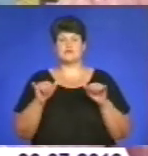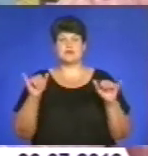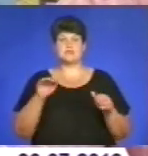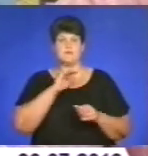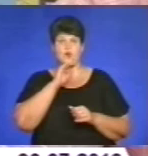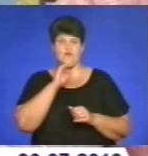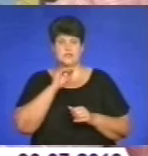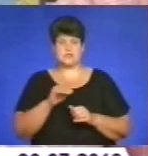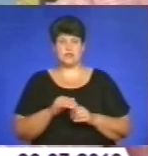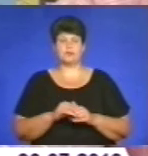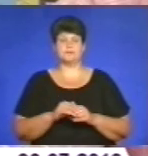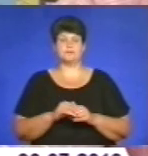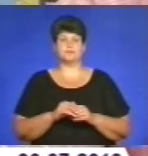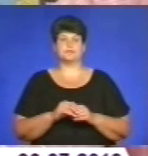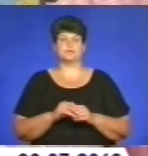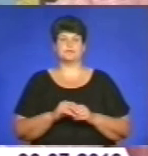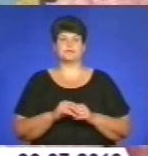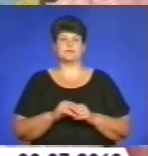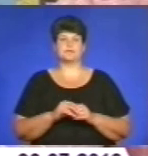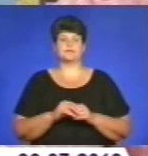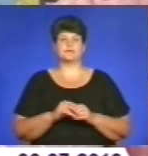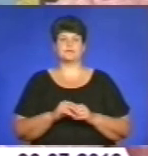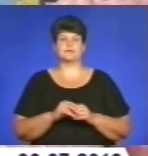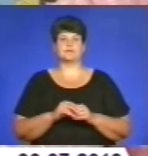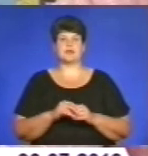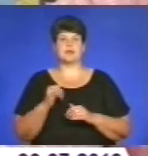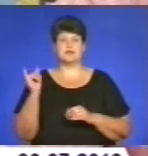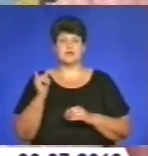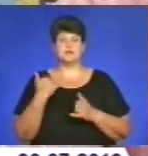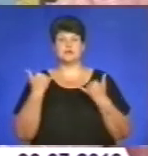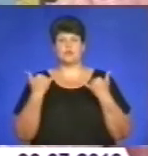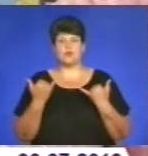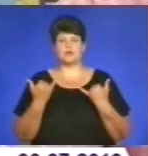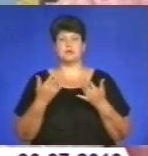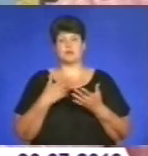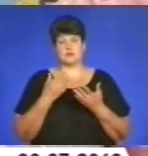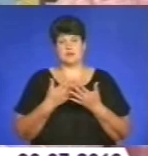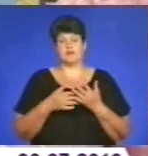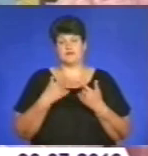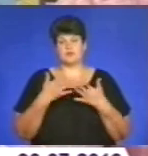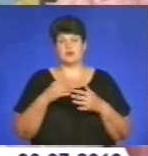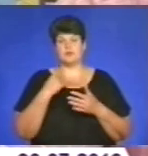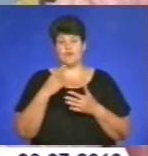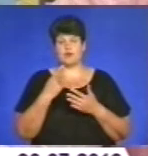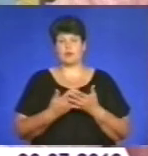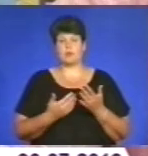професійно, на професійних засадах. І сьогодні, наприклад, я вже наводив цей сьогодні